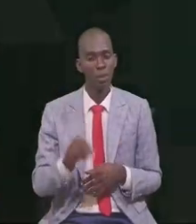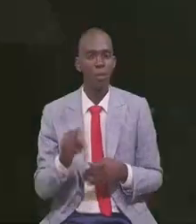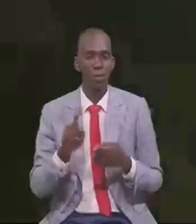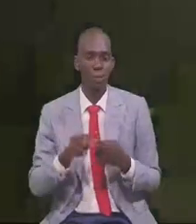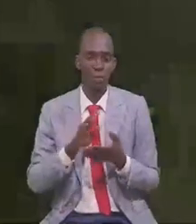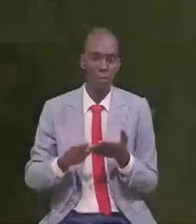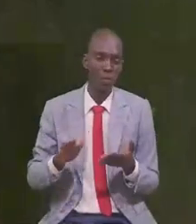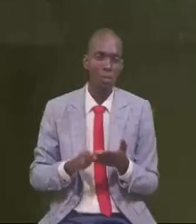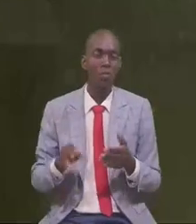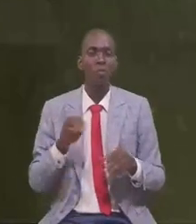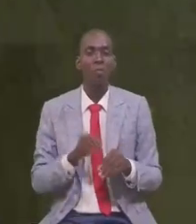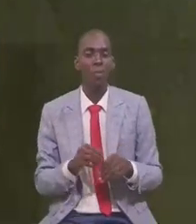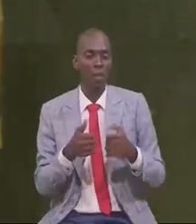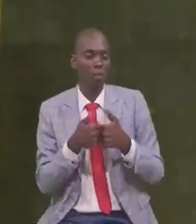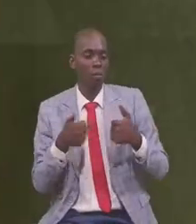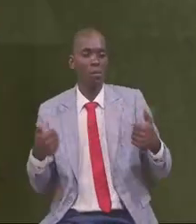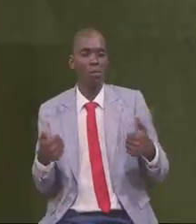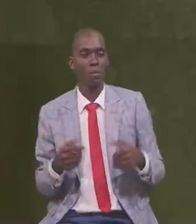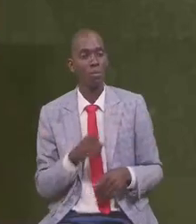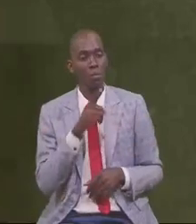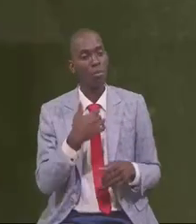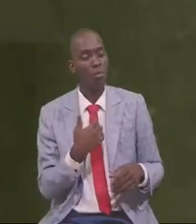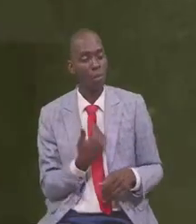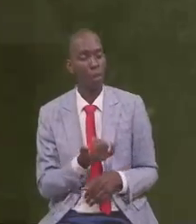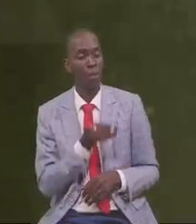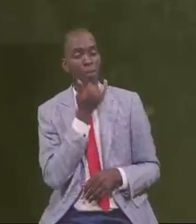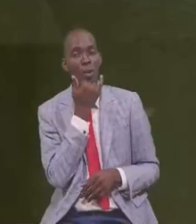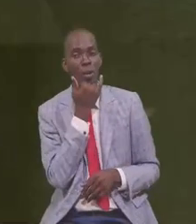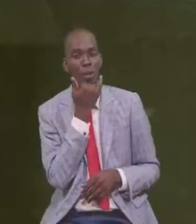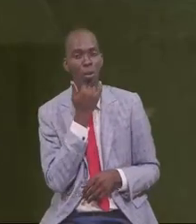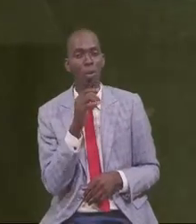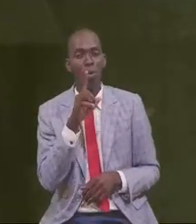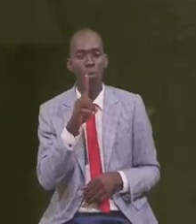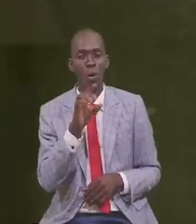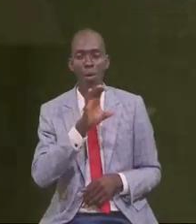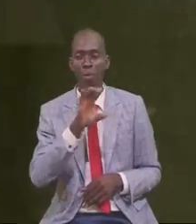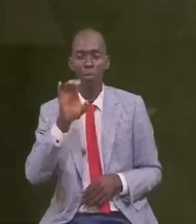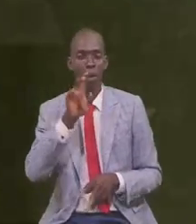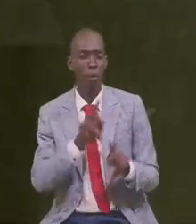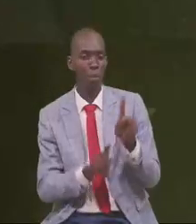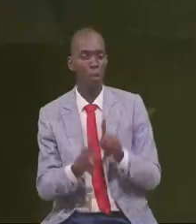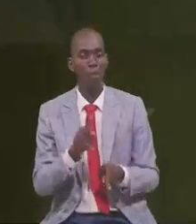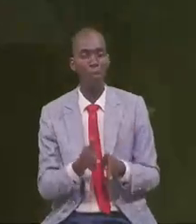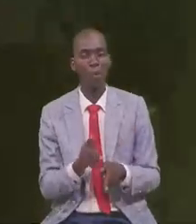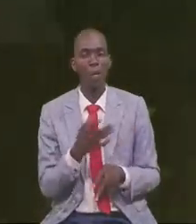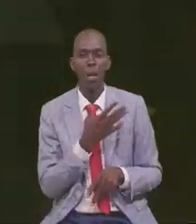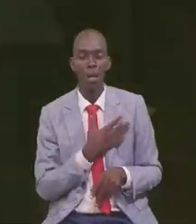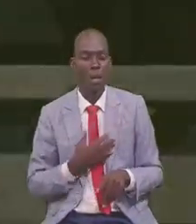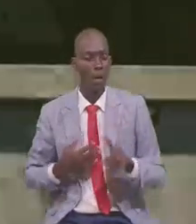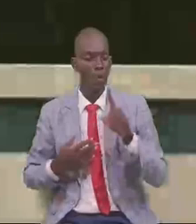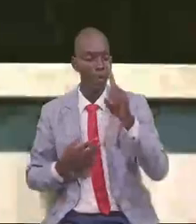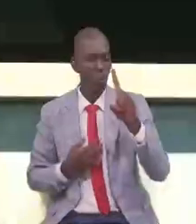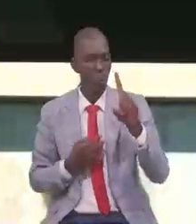en isolément. Tu as offensé 100 personnes. Et un dit, tu